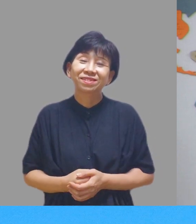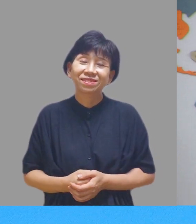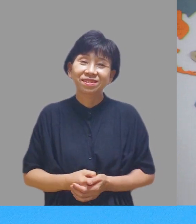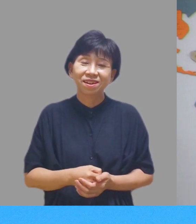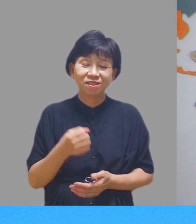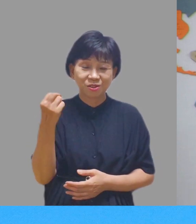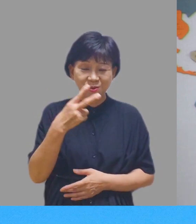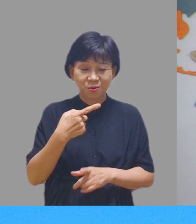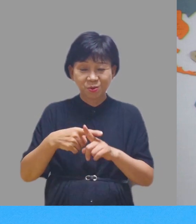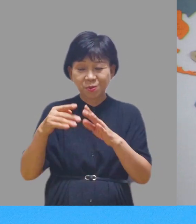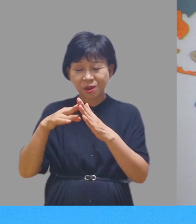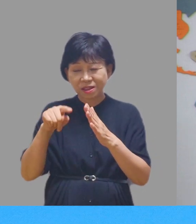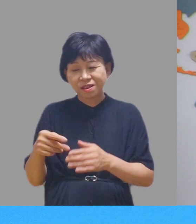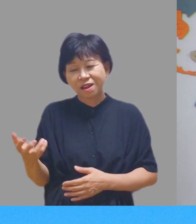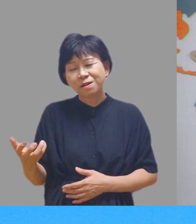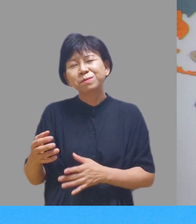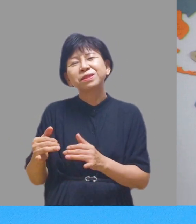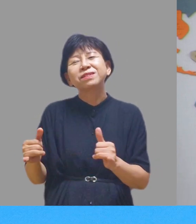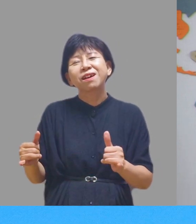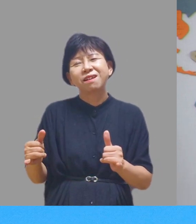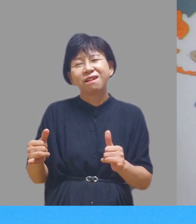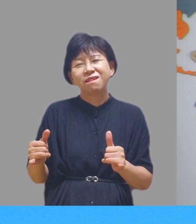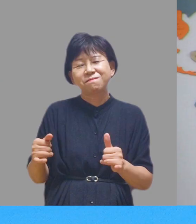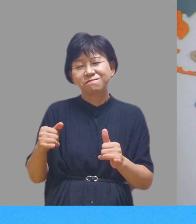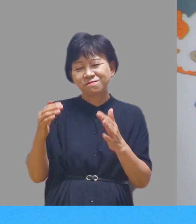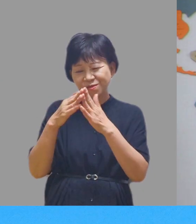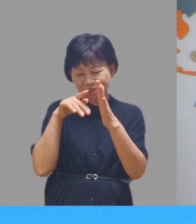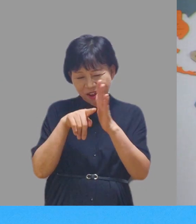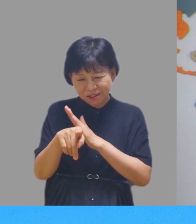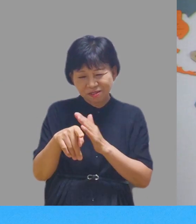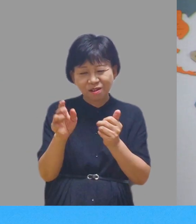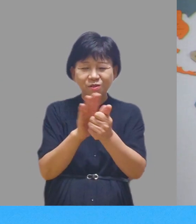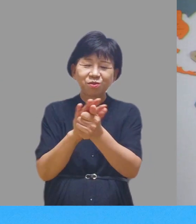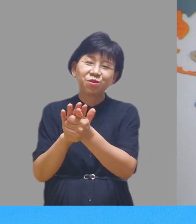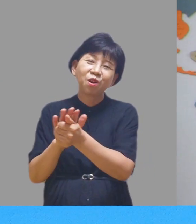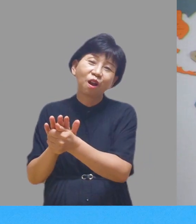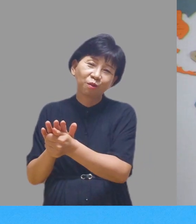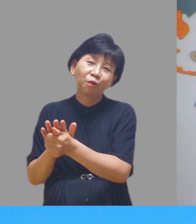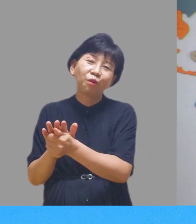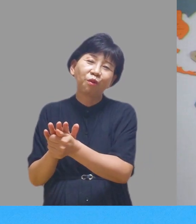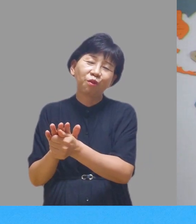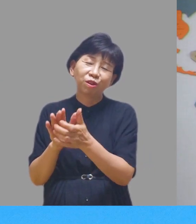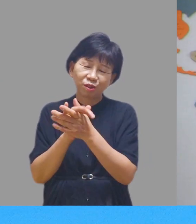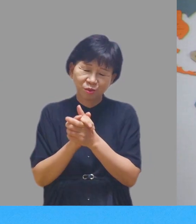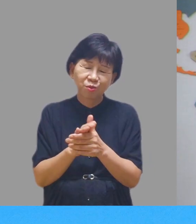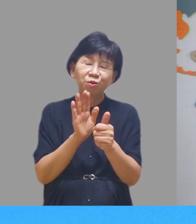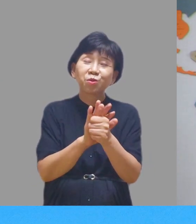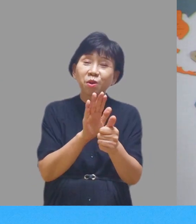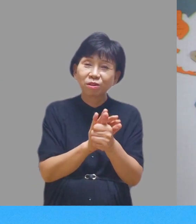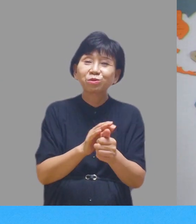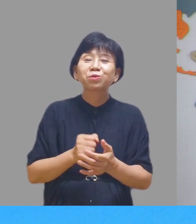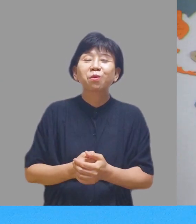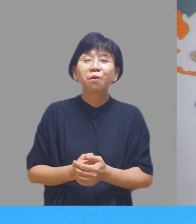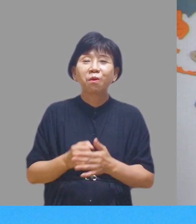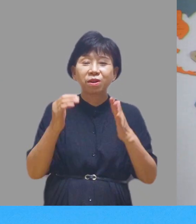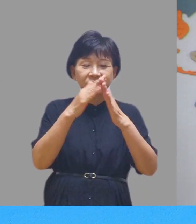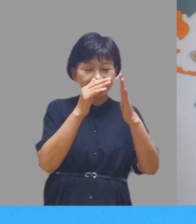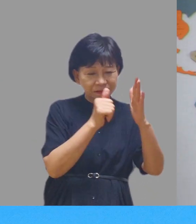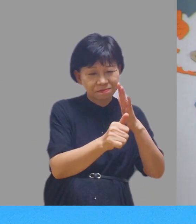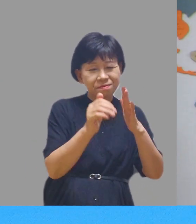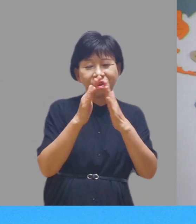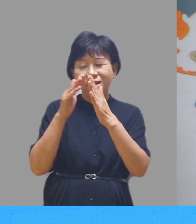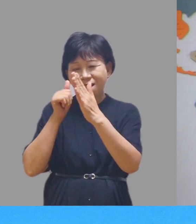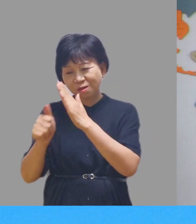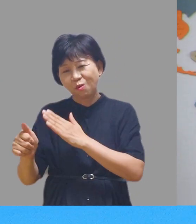때로는 교회에 편찮으셔서 못 나오시는 분들, 병상에 있는 분들, 또 남선교회 신방팀에서, 여선교회